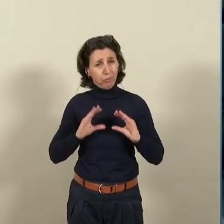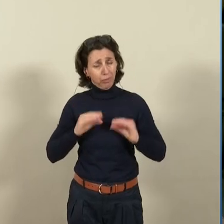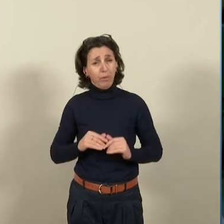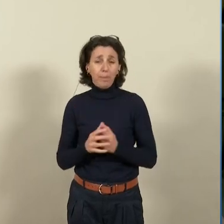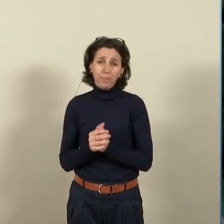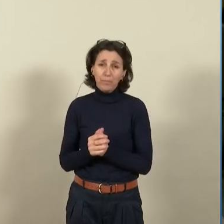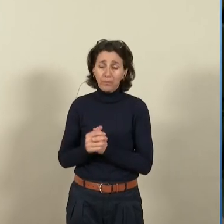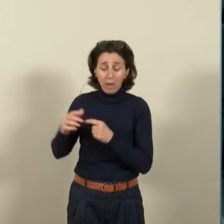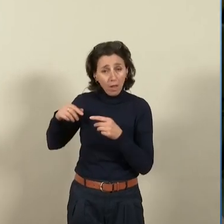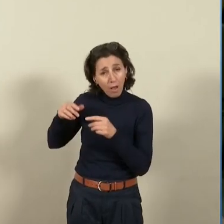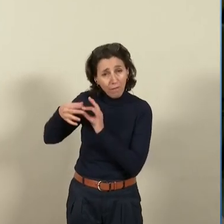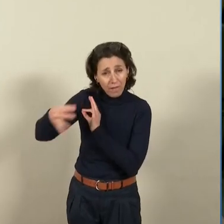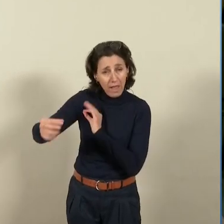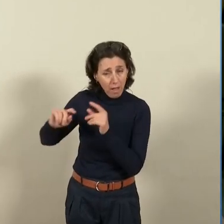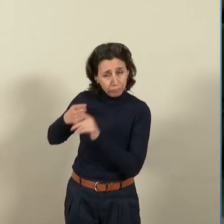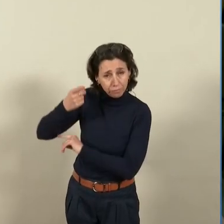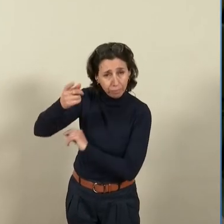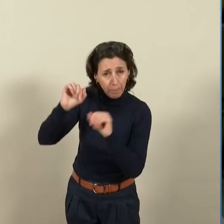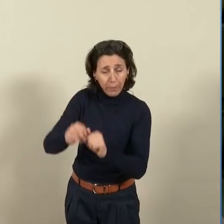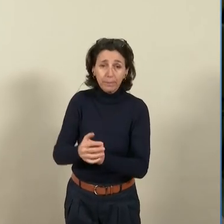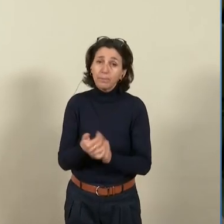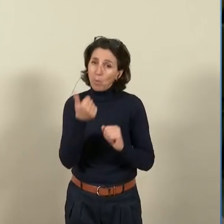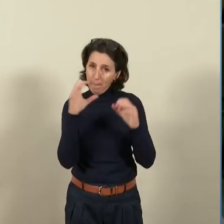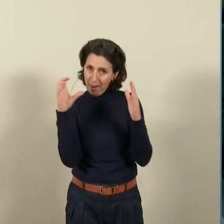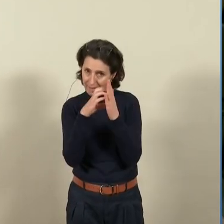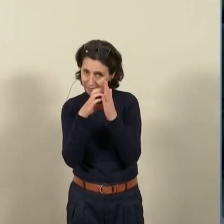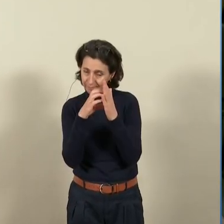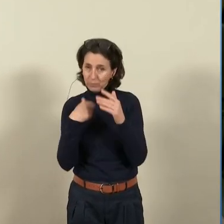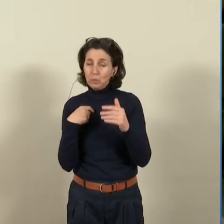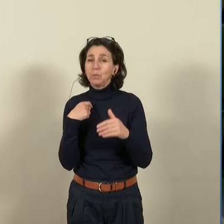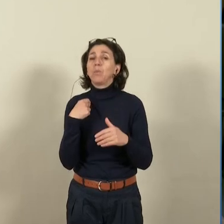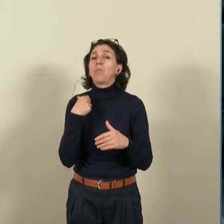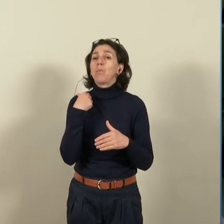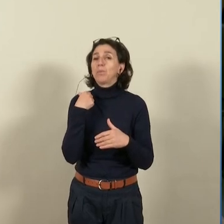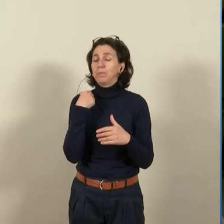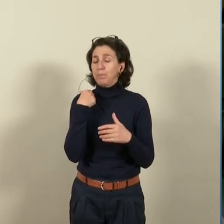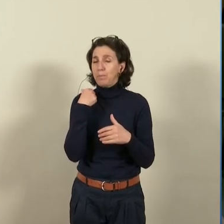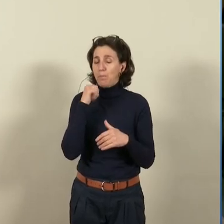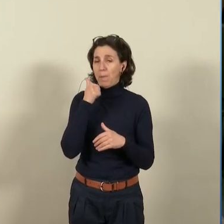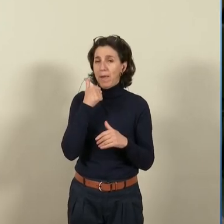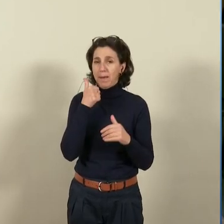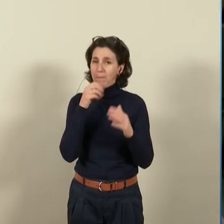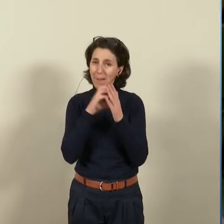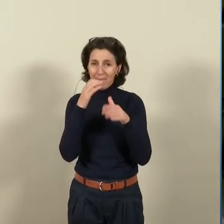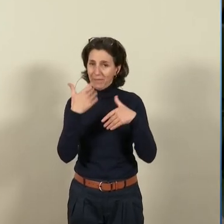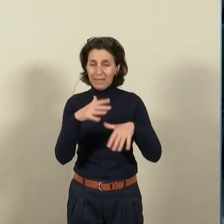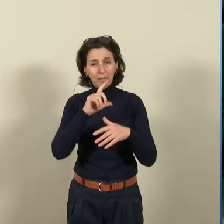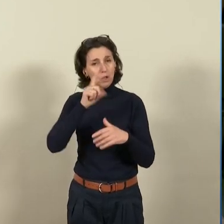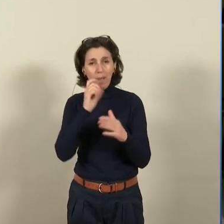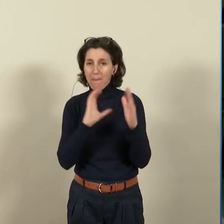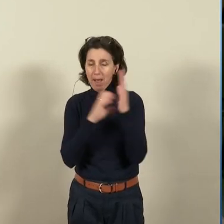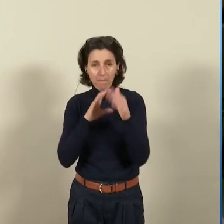paragraphe nous proposons de remplacer le second paragraphe par ne nous trompons